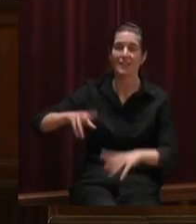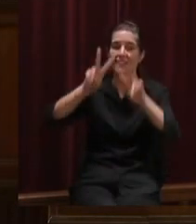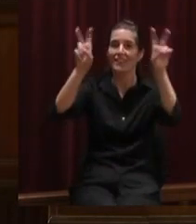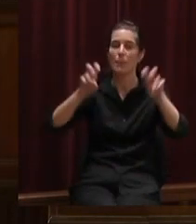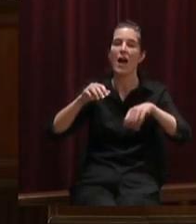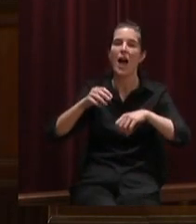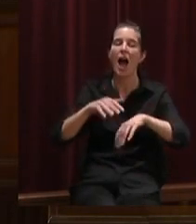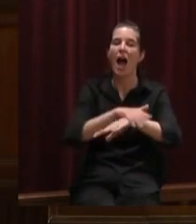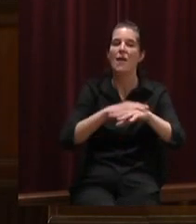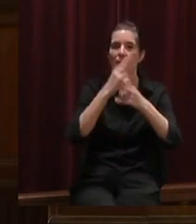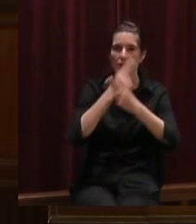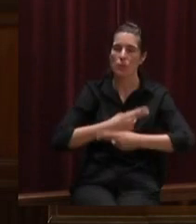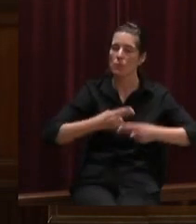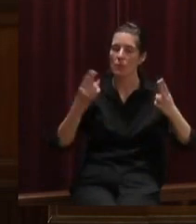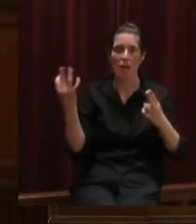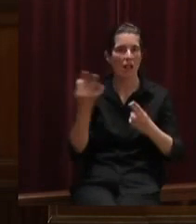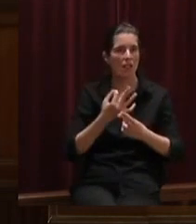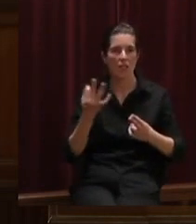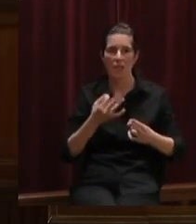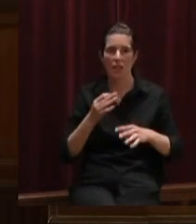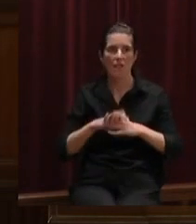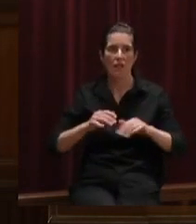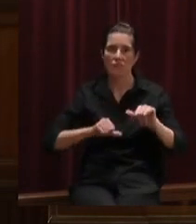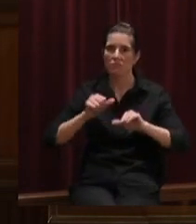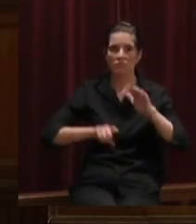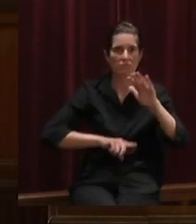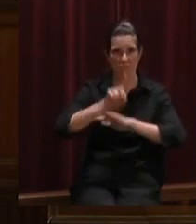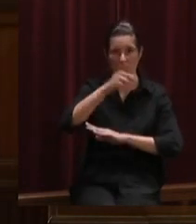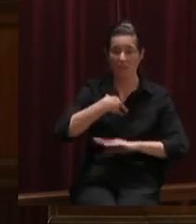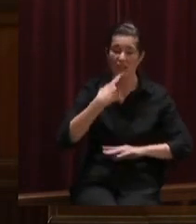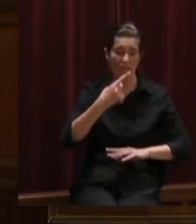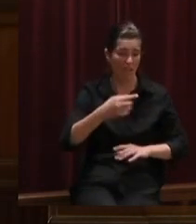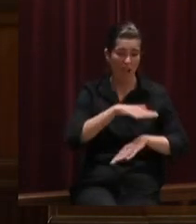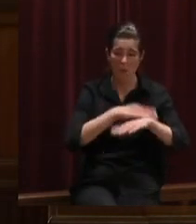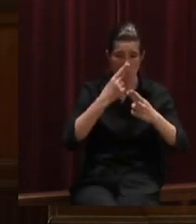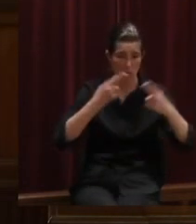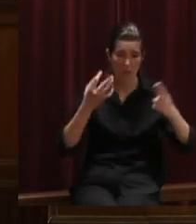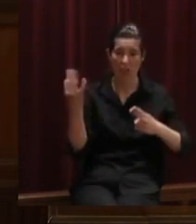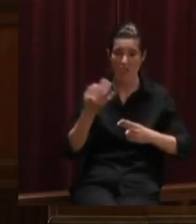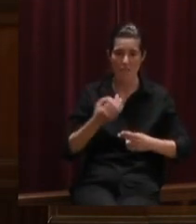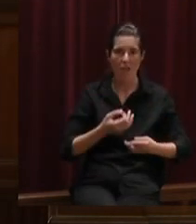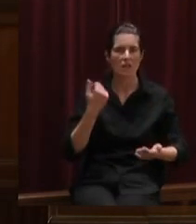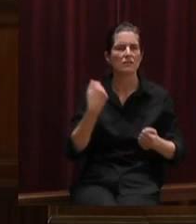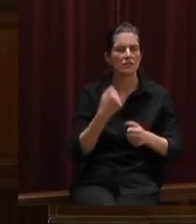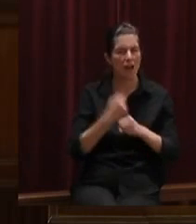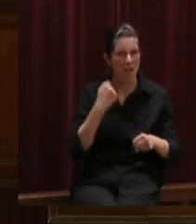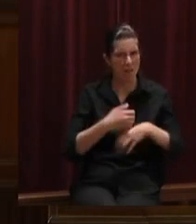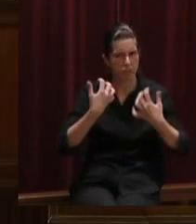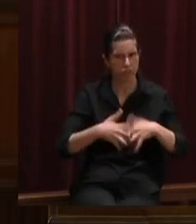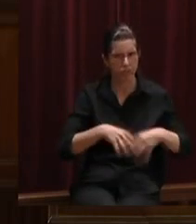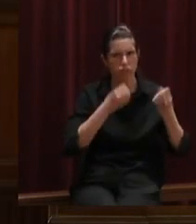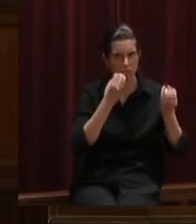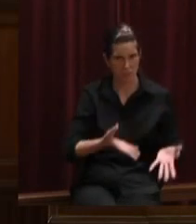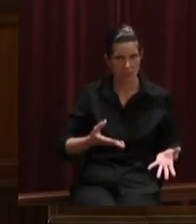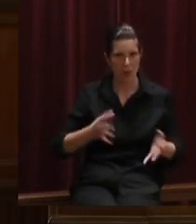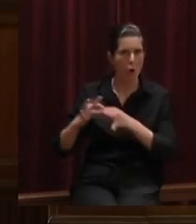de facilitar sempre la prosperitat. I això exigeix eficàcia, demana coordinació. Ens obliga a tots a donar el millor de nosaltres